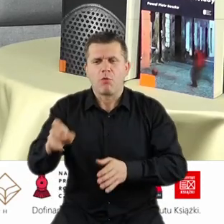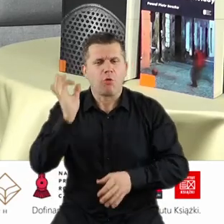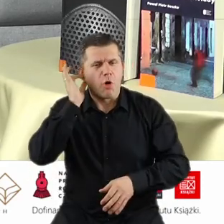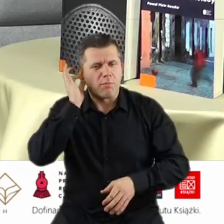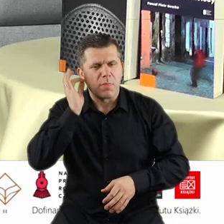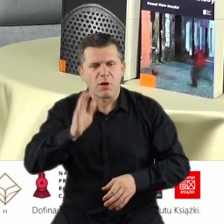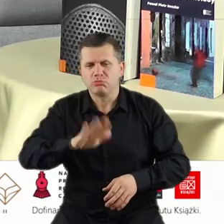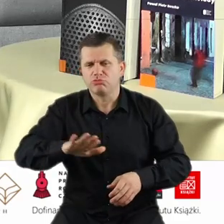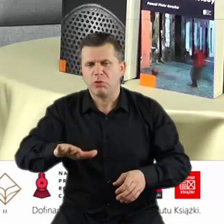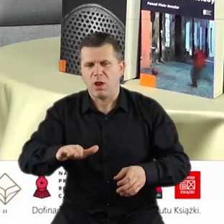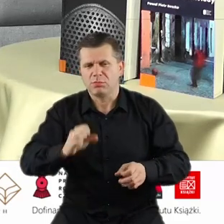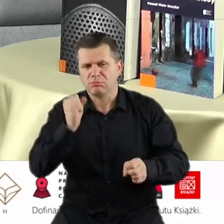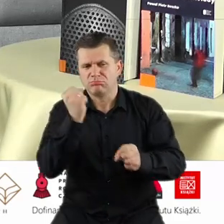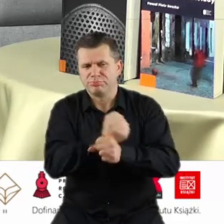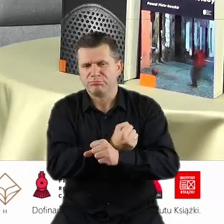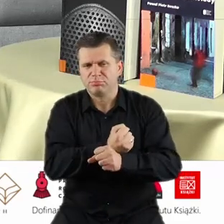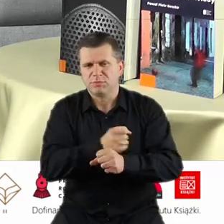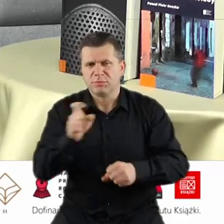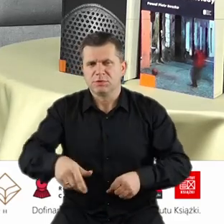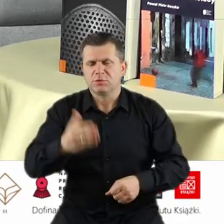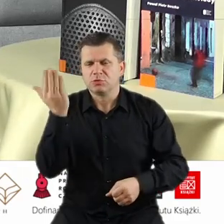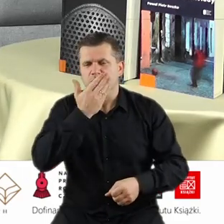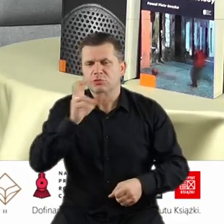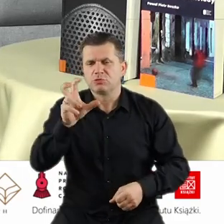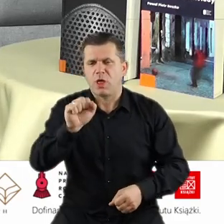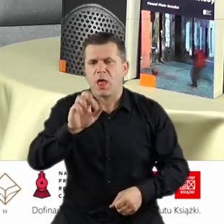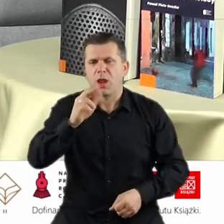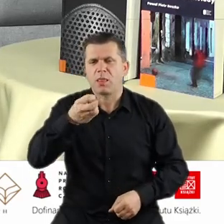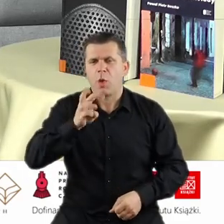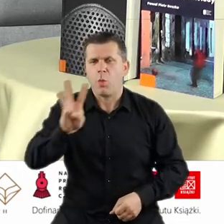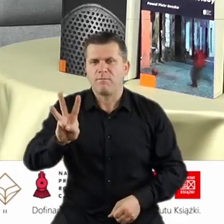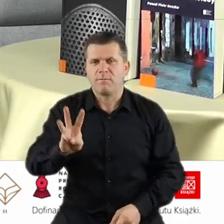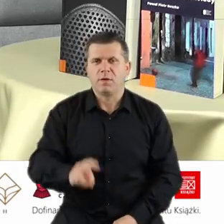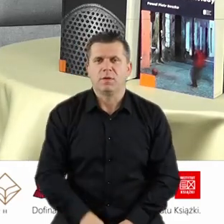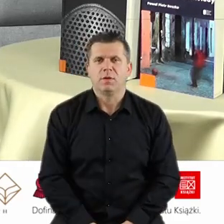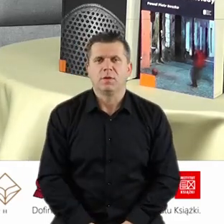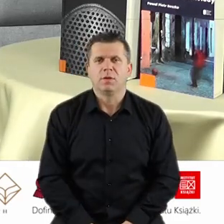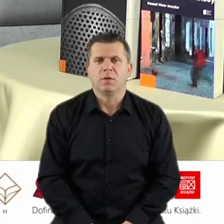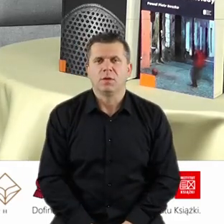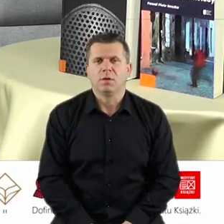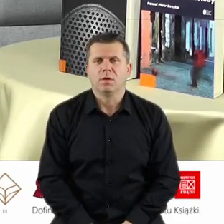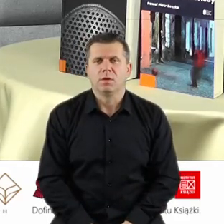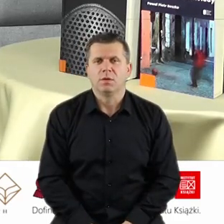o dzieciobójczyni z Czerniejowa pod Lubinem,